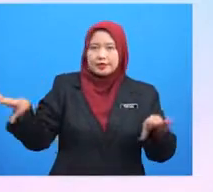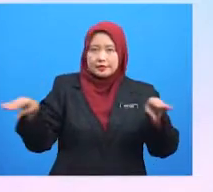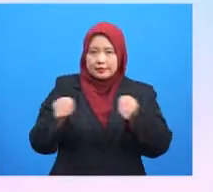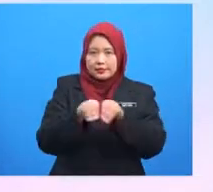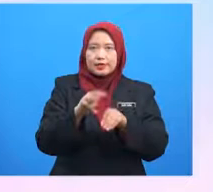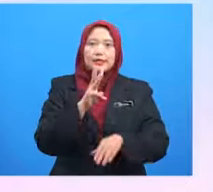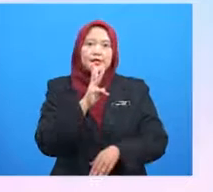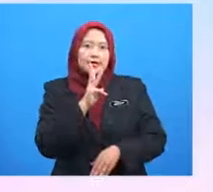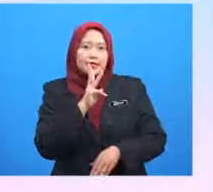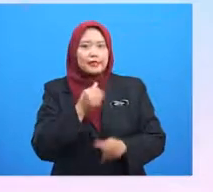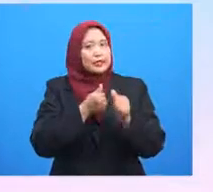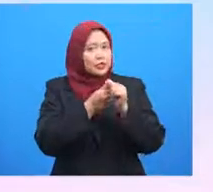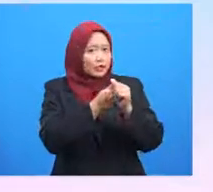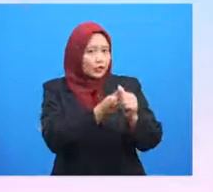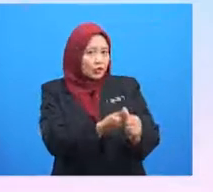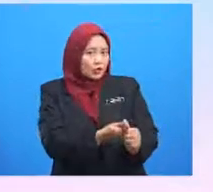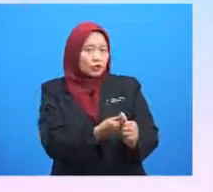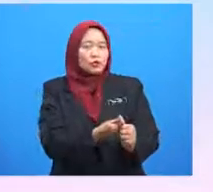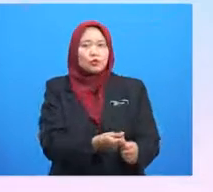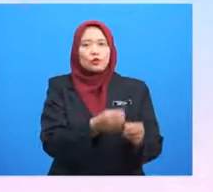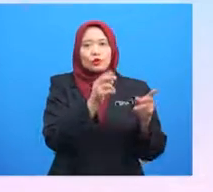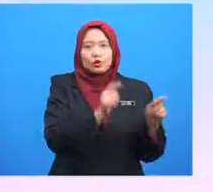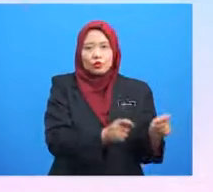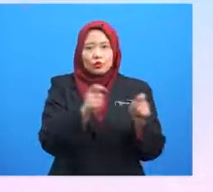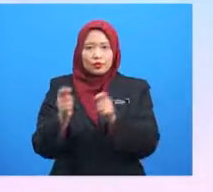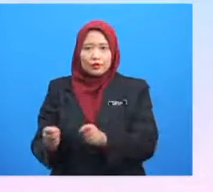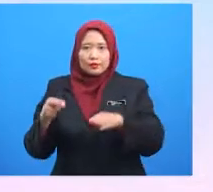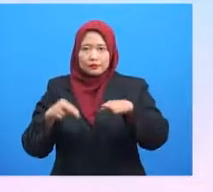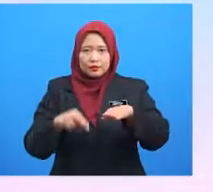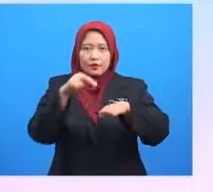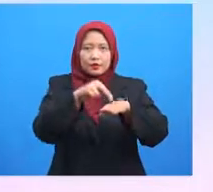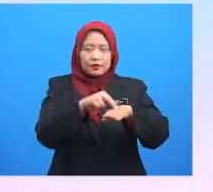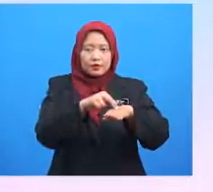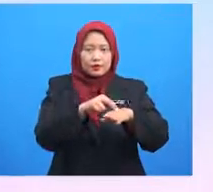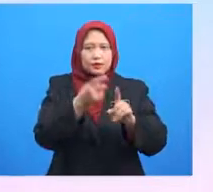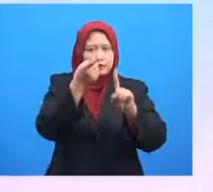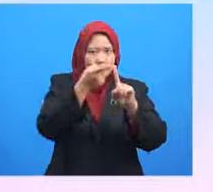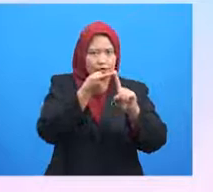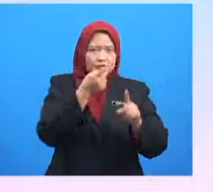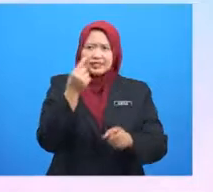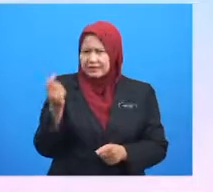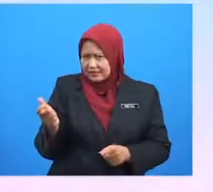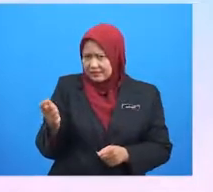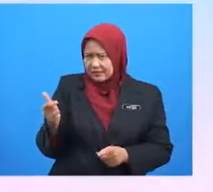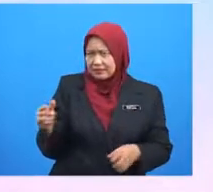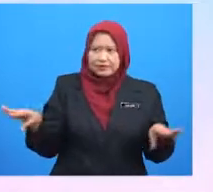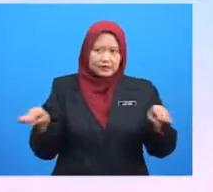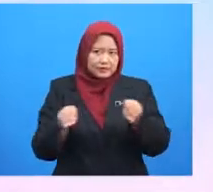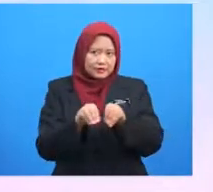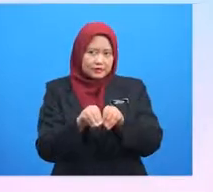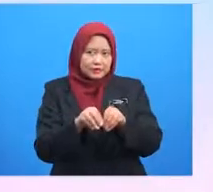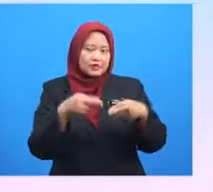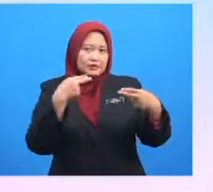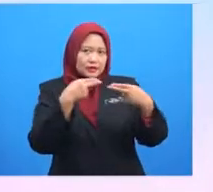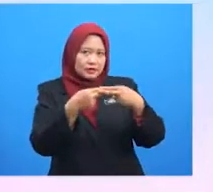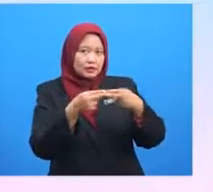air mengikut urutan menaik daripada paling sedikit serap air sehingga paling banyak menyerap